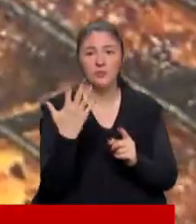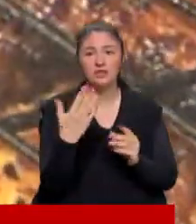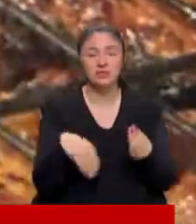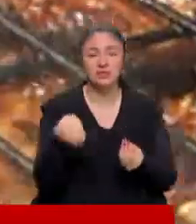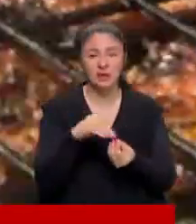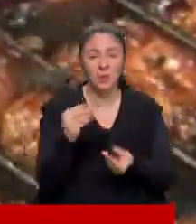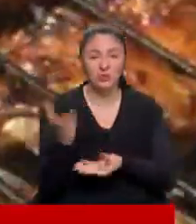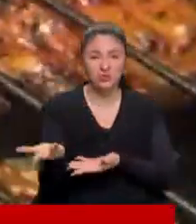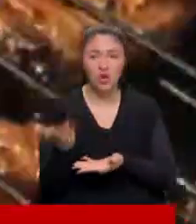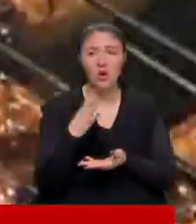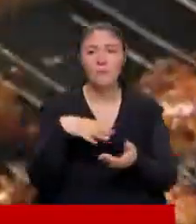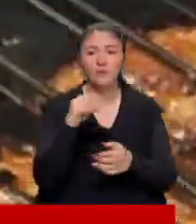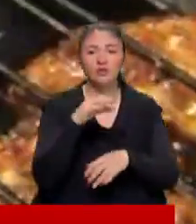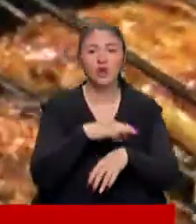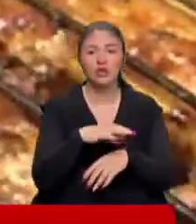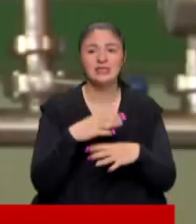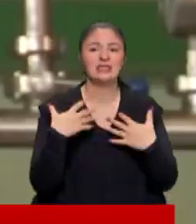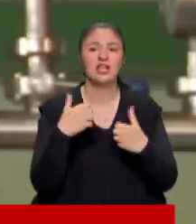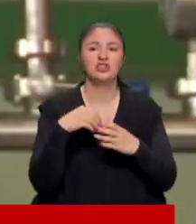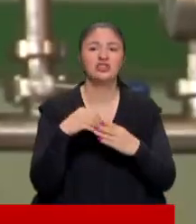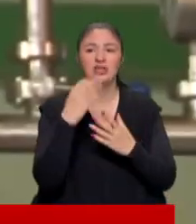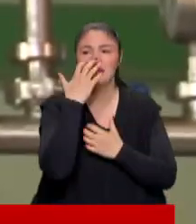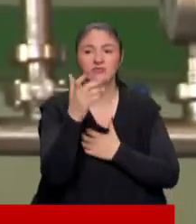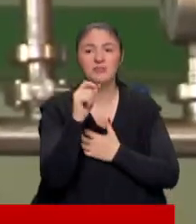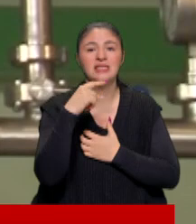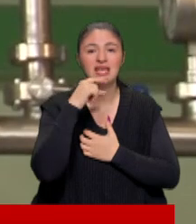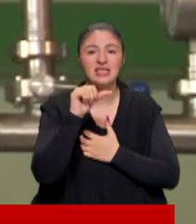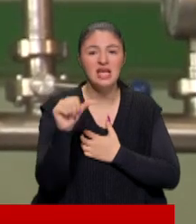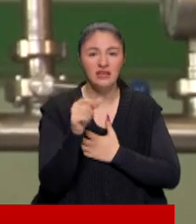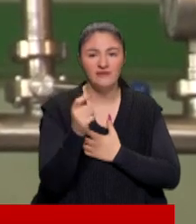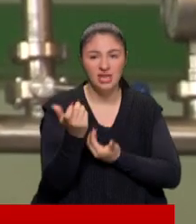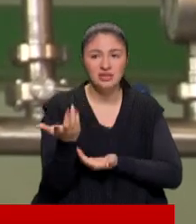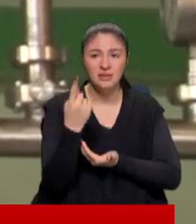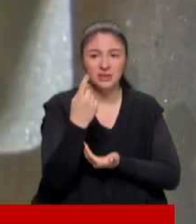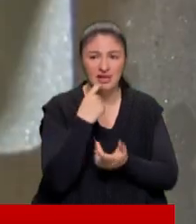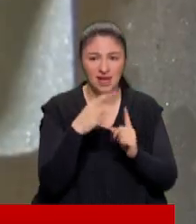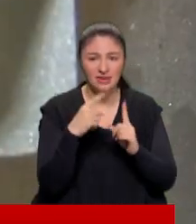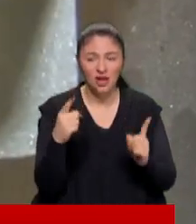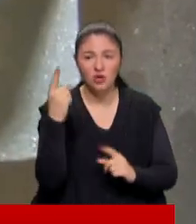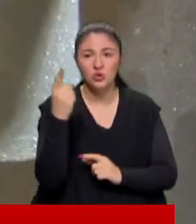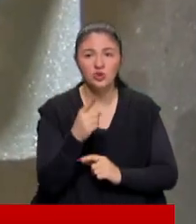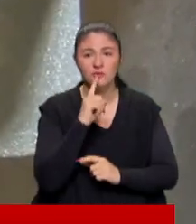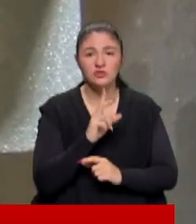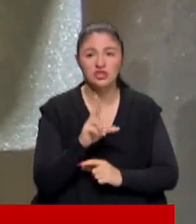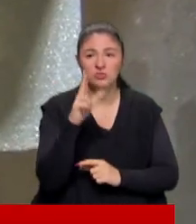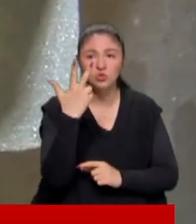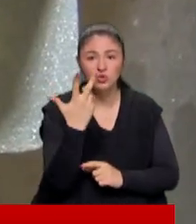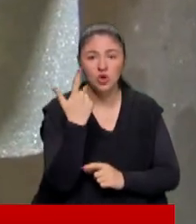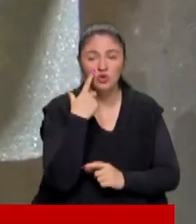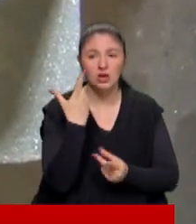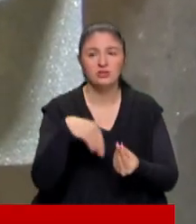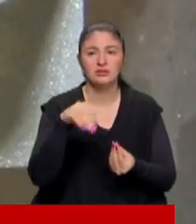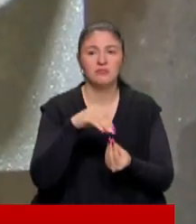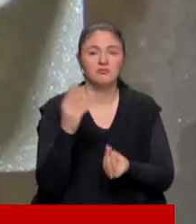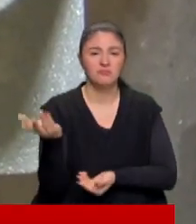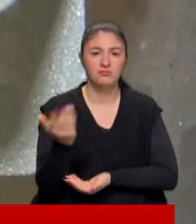%113,5 zamlandı. Tüm doktorların sağlık için tavsiye ettiği zeytinyağının fiyatı ise bir yılda %173 oranında